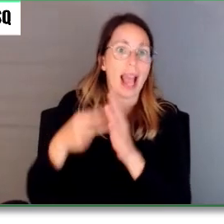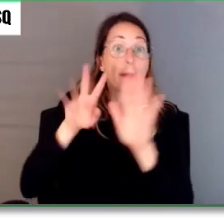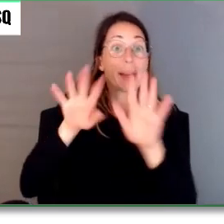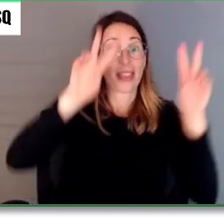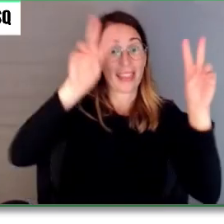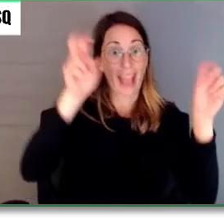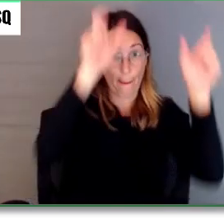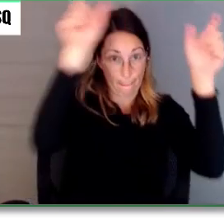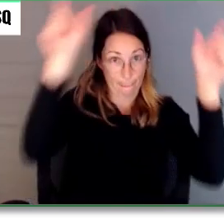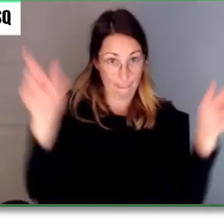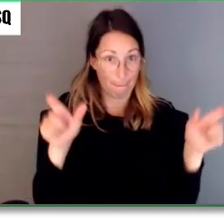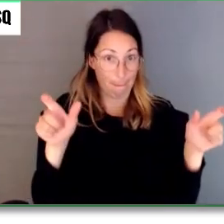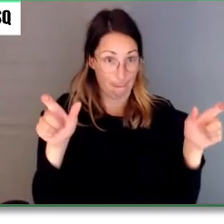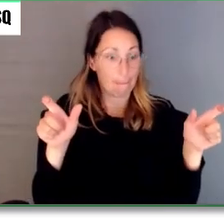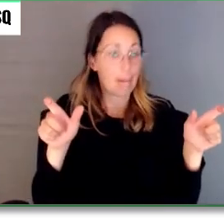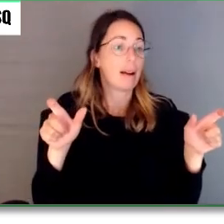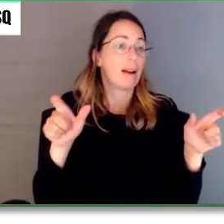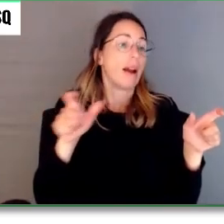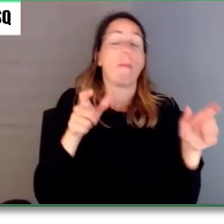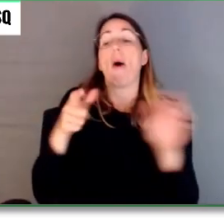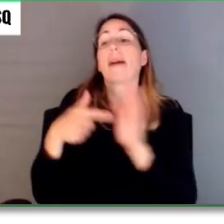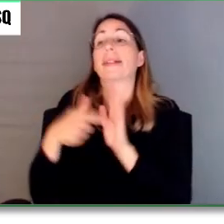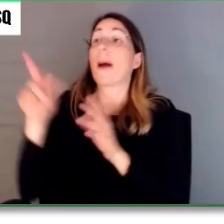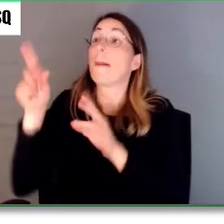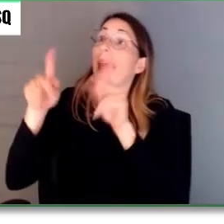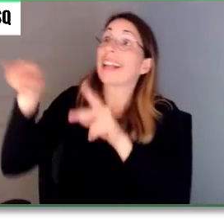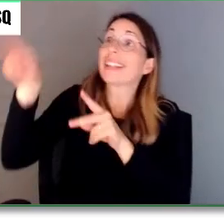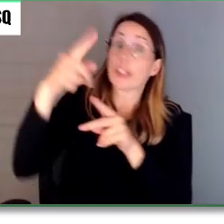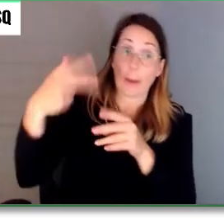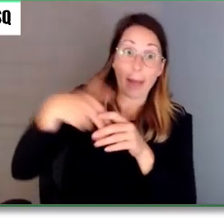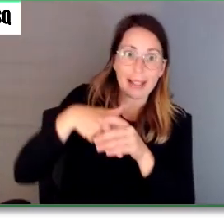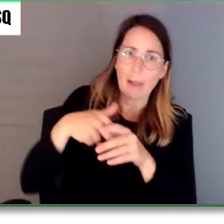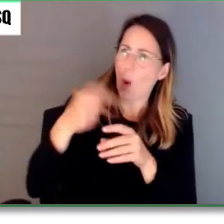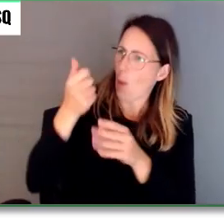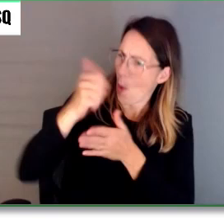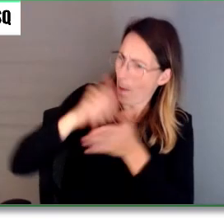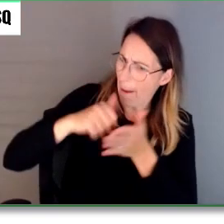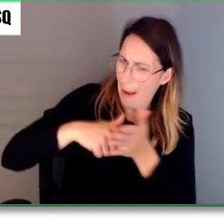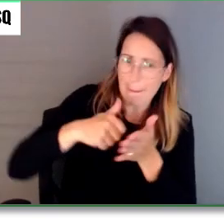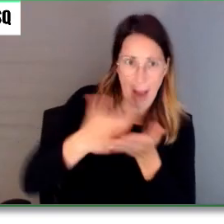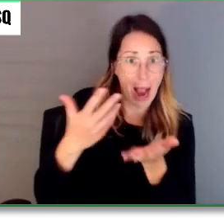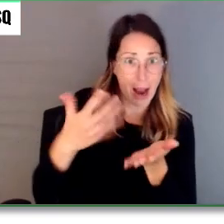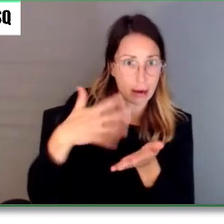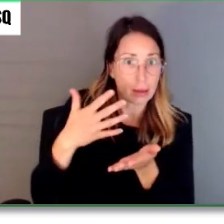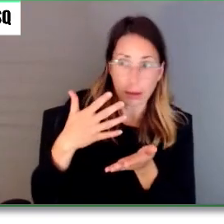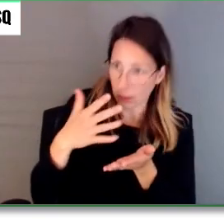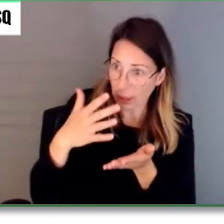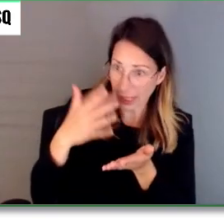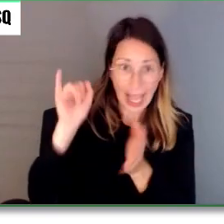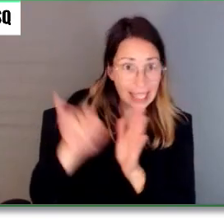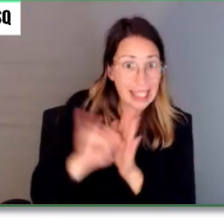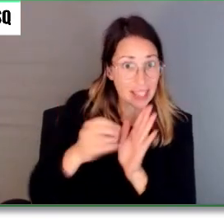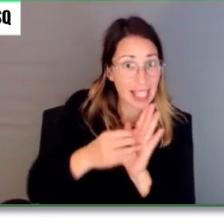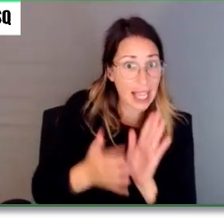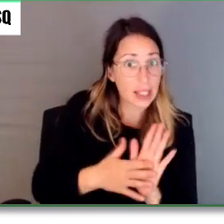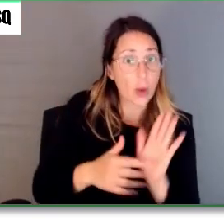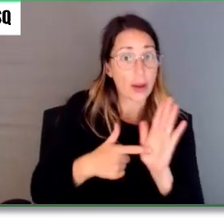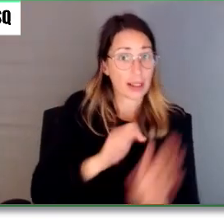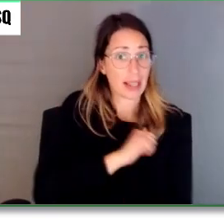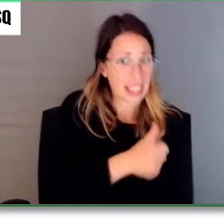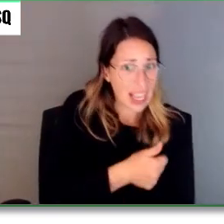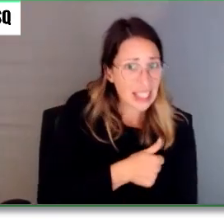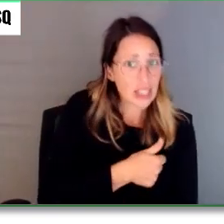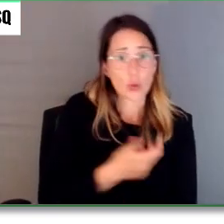parties prenantes avaient identifié des lacunes à travers toute la chaîne de voyage. Il comprend des attitudes de la société, des